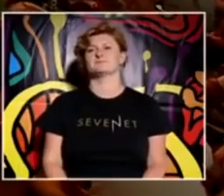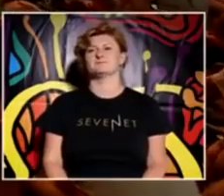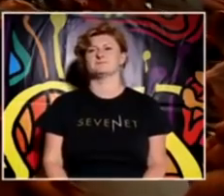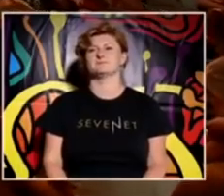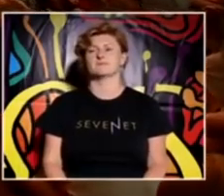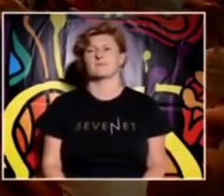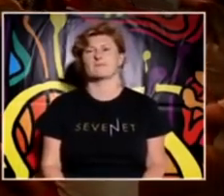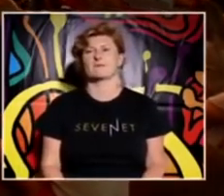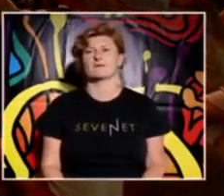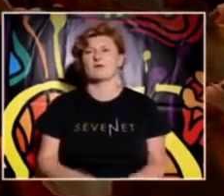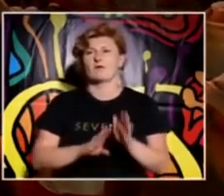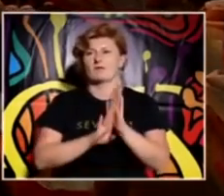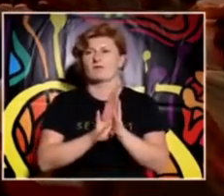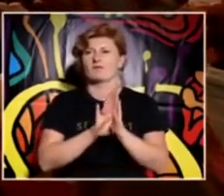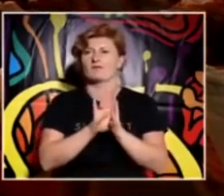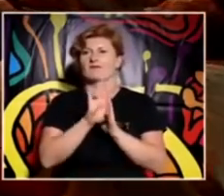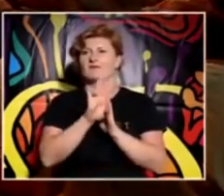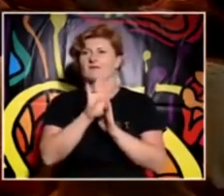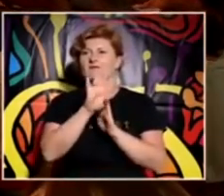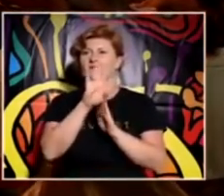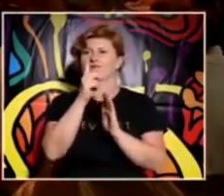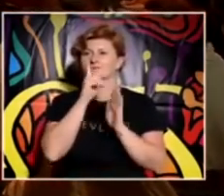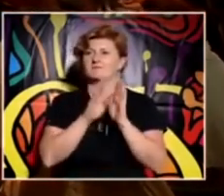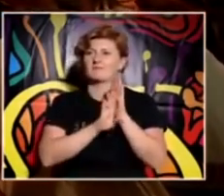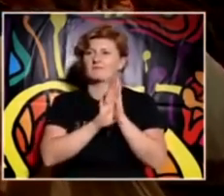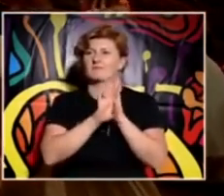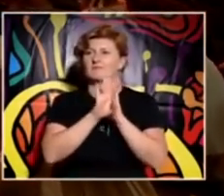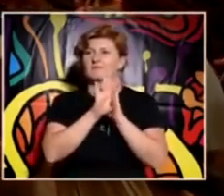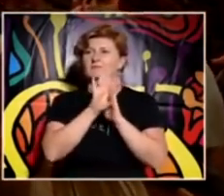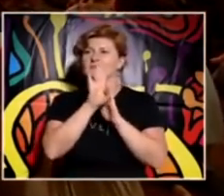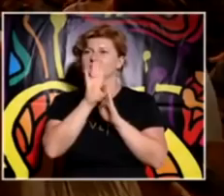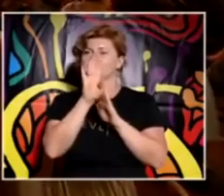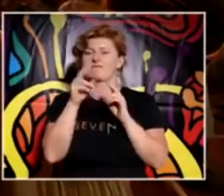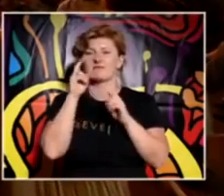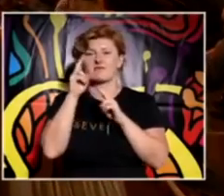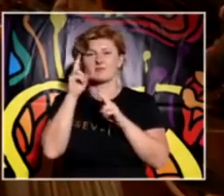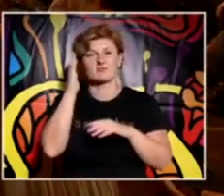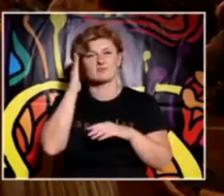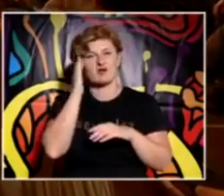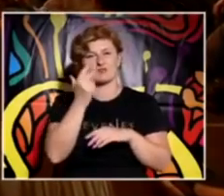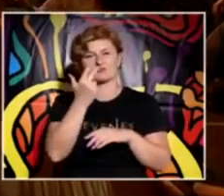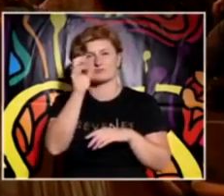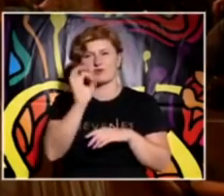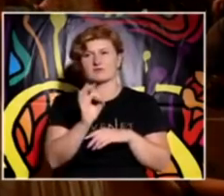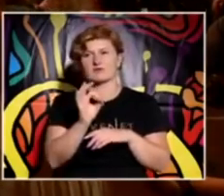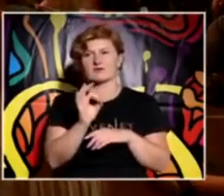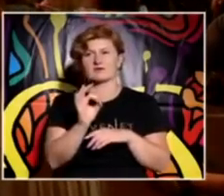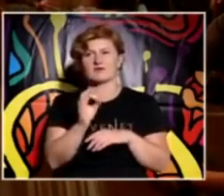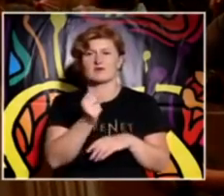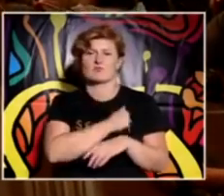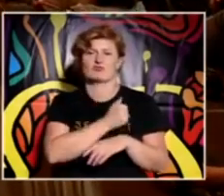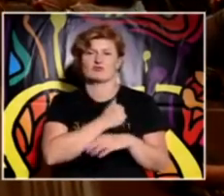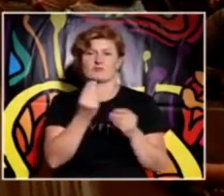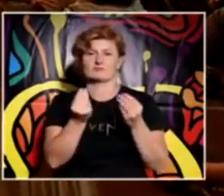podwyższyła i podwyższa z każdą kolejną sekundą. Wynajmuję swoje mieszkanie i ruszam, 3% odpowiedzi na razie.